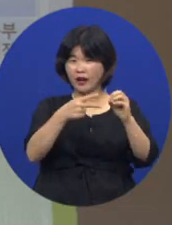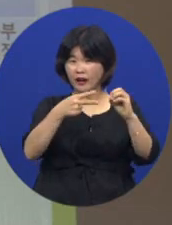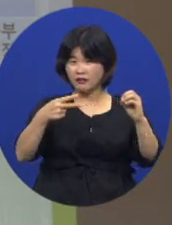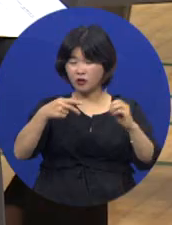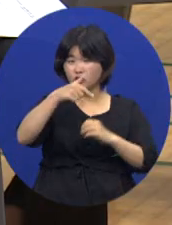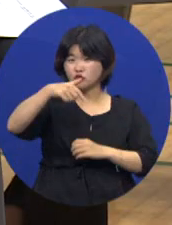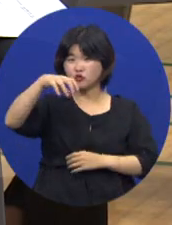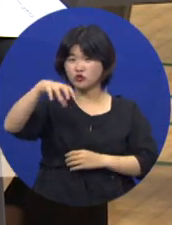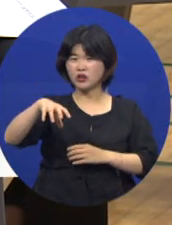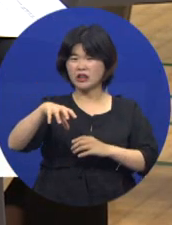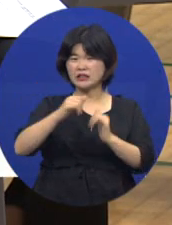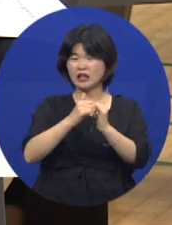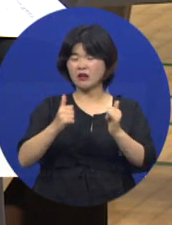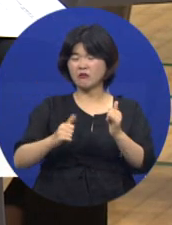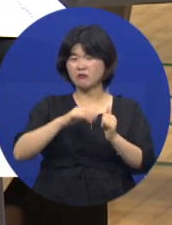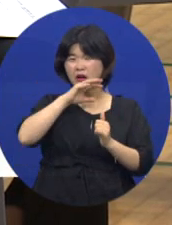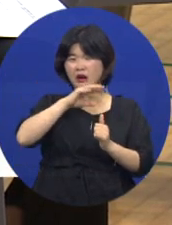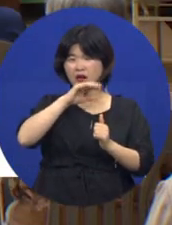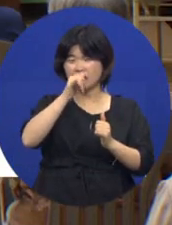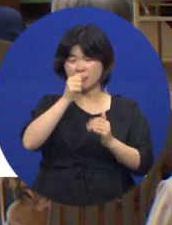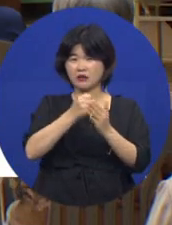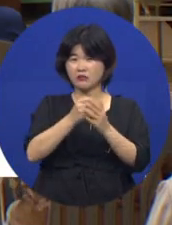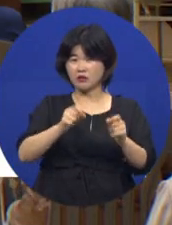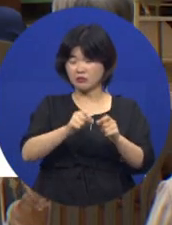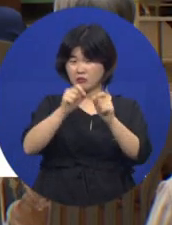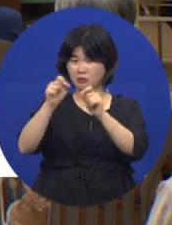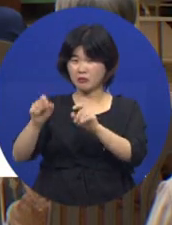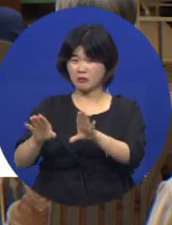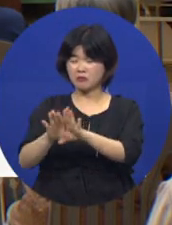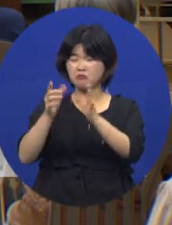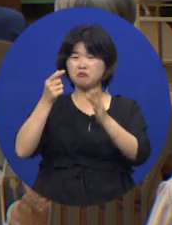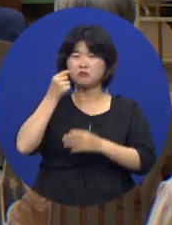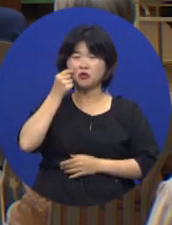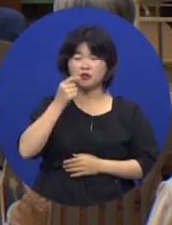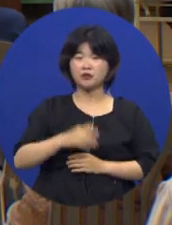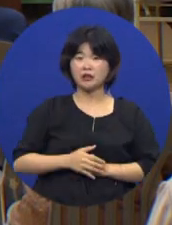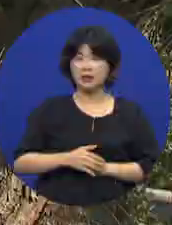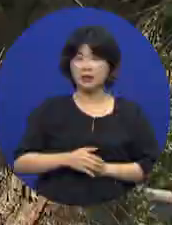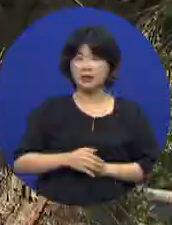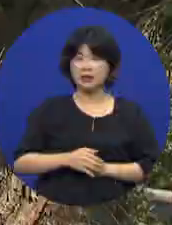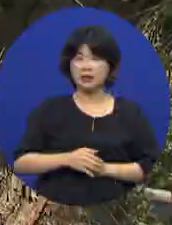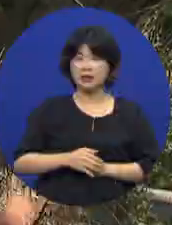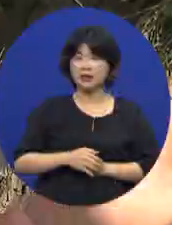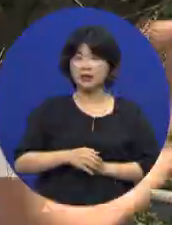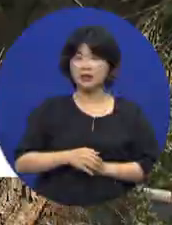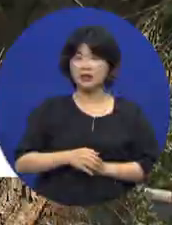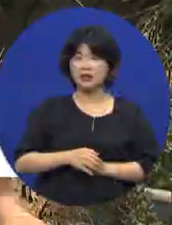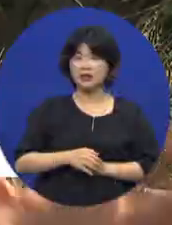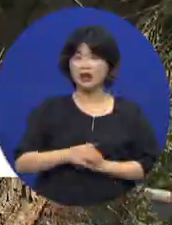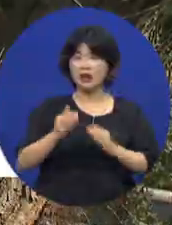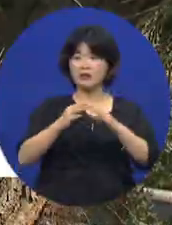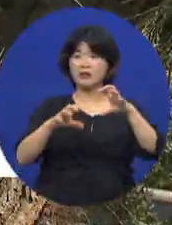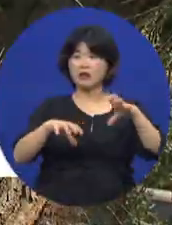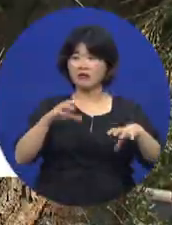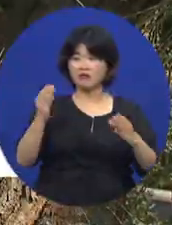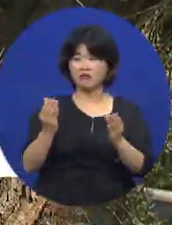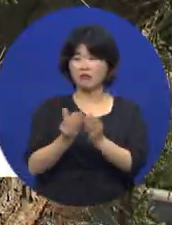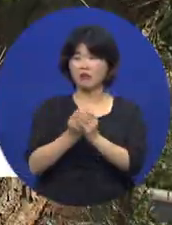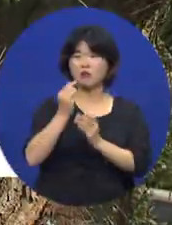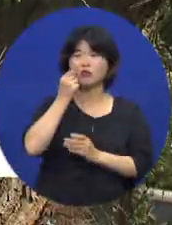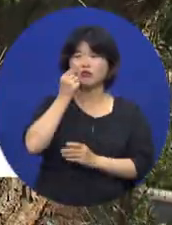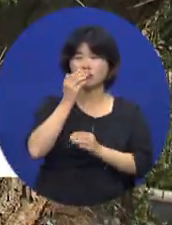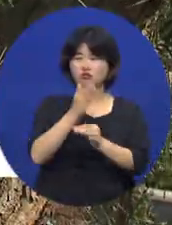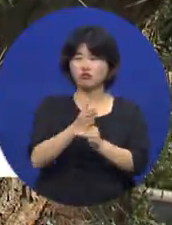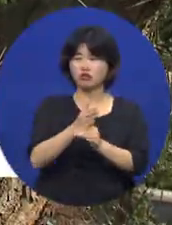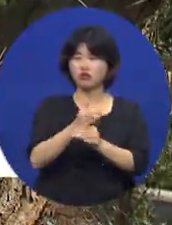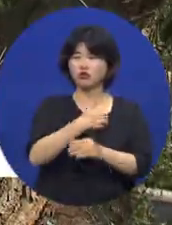설명에는 주민 반발에 부딪혀 열리지 못한 채 연기 됐습니다 판마 우리의 안되는 1위인 개발에도 묶어 저버리는 일은 마음